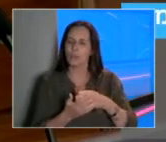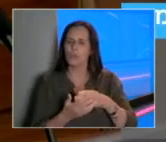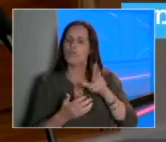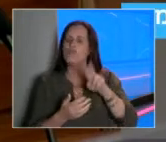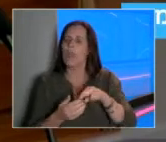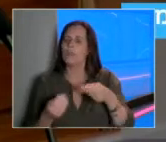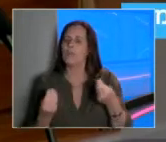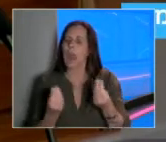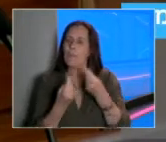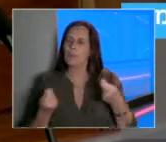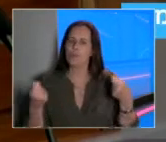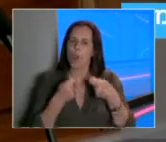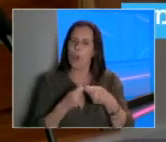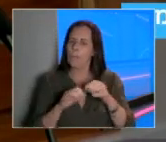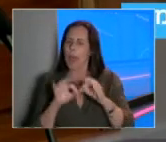התרחבו מכך